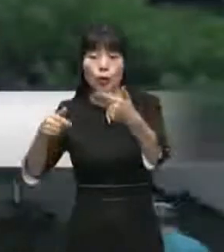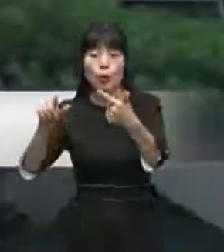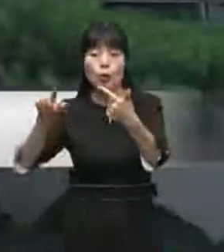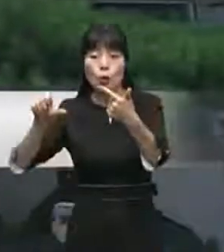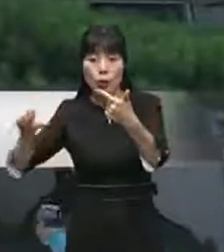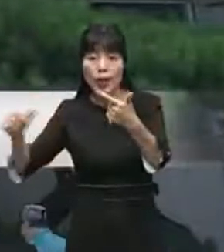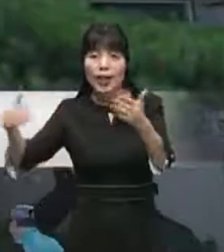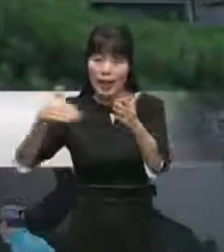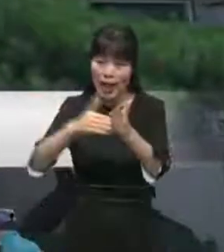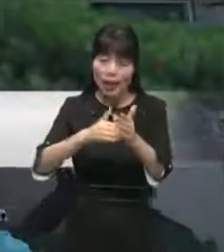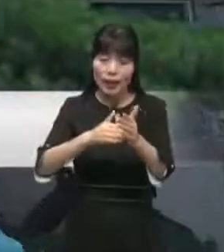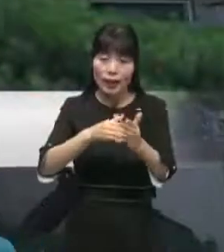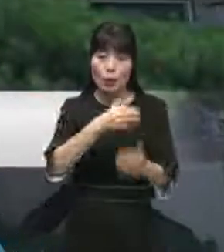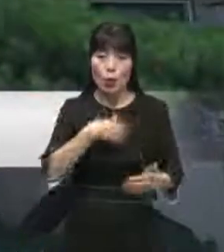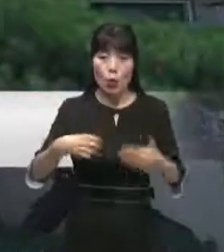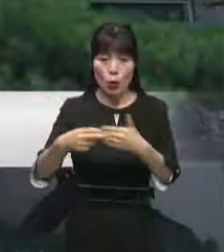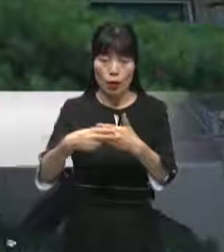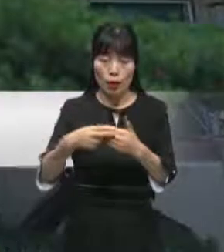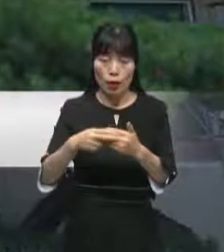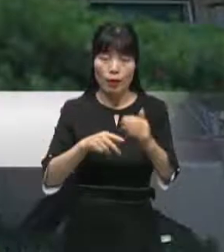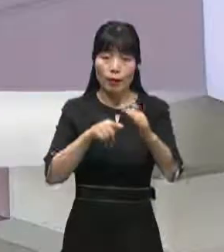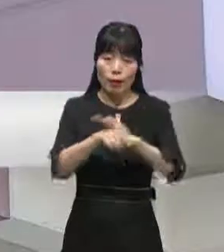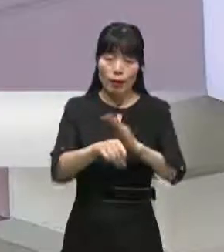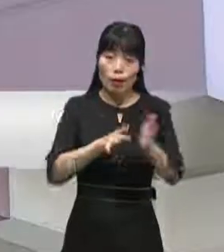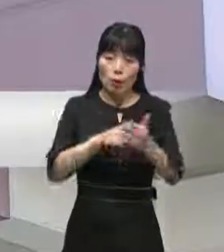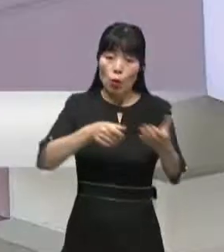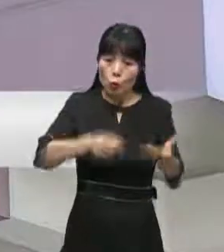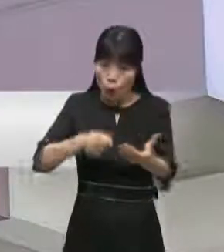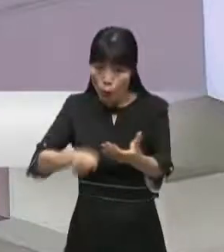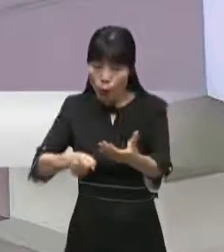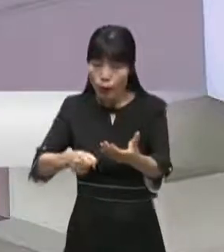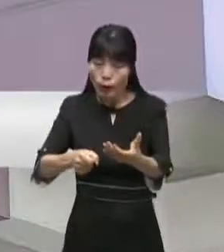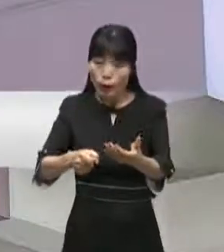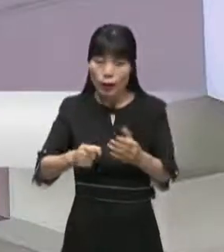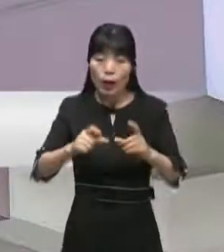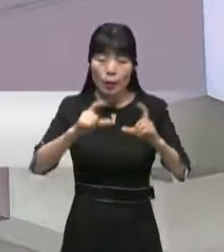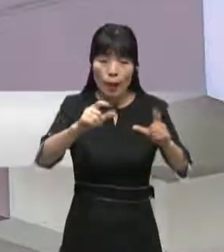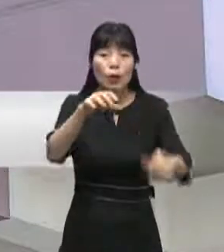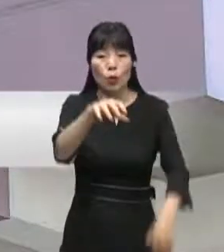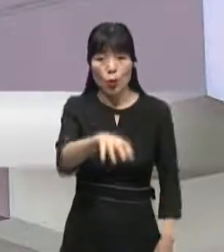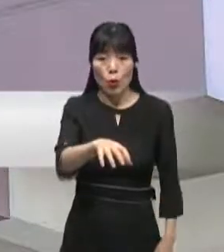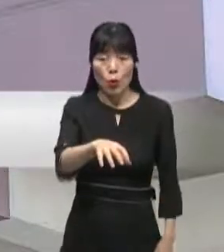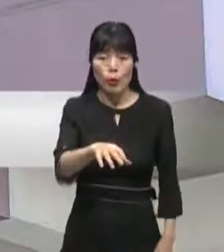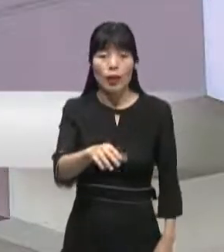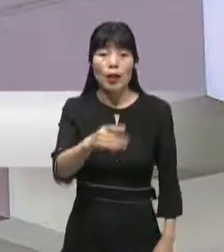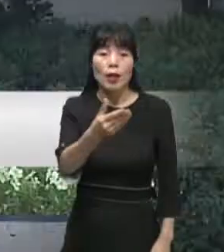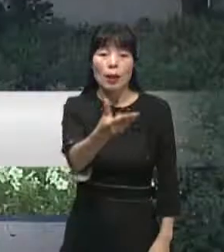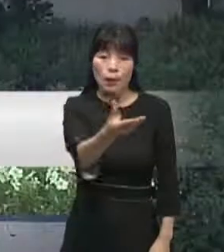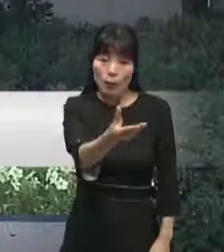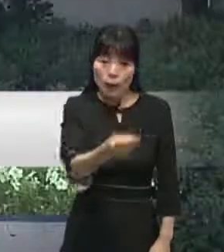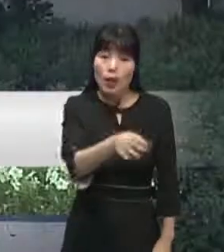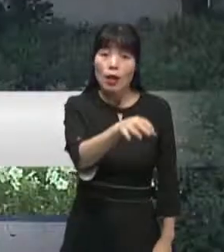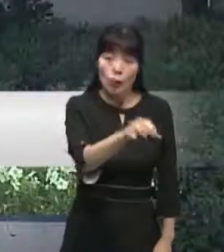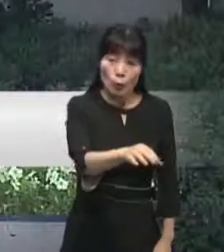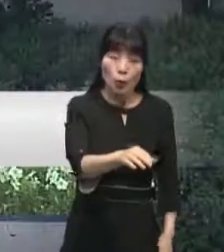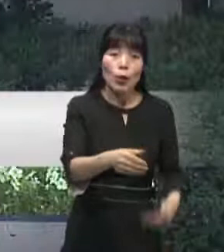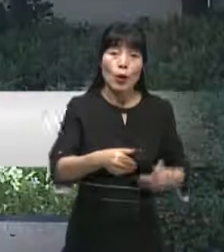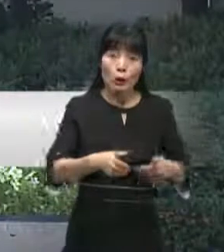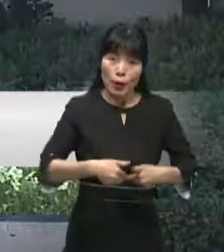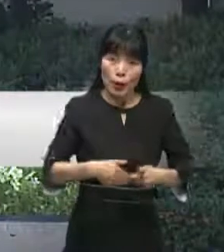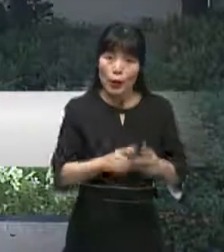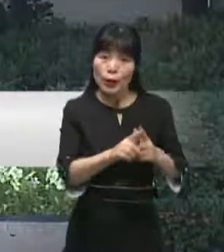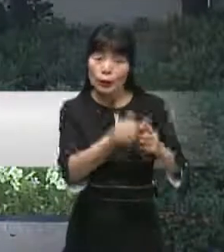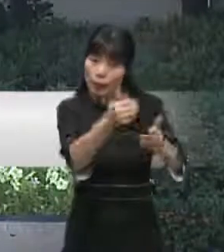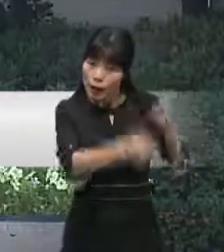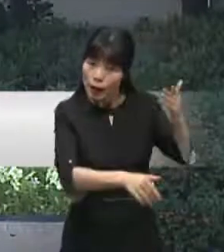소독 명령을 받은 곳입니다. 최대 90만 원 한도에서 인건비와 임대료를 제외한 재개장에 필요한 재료비,